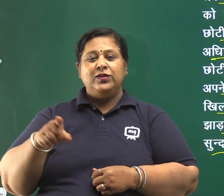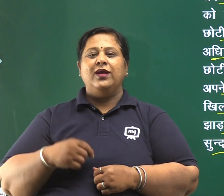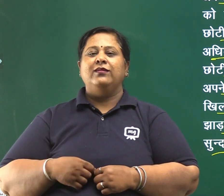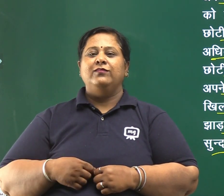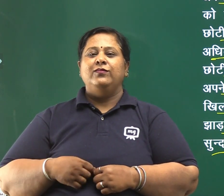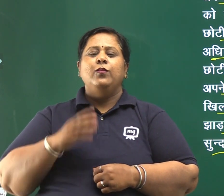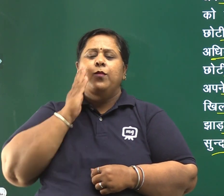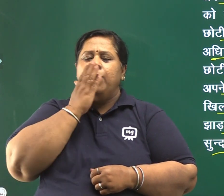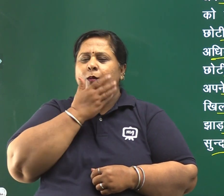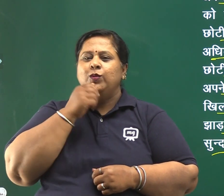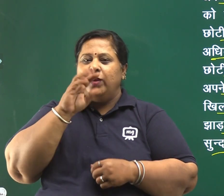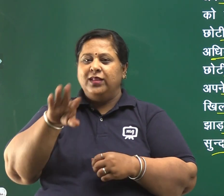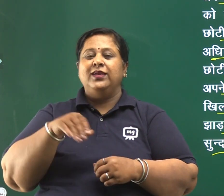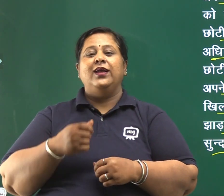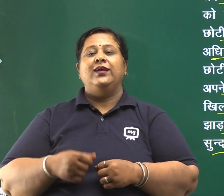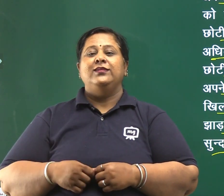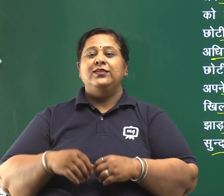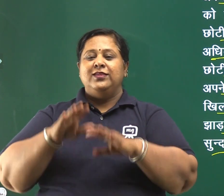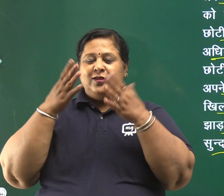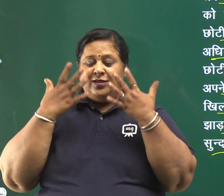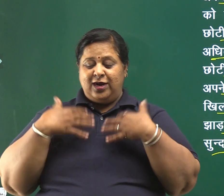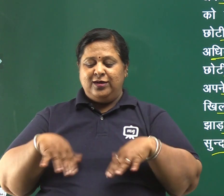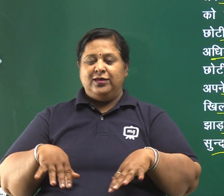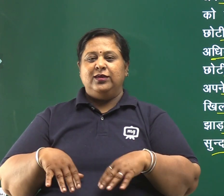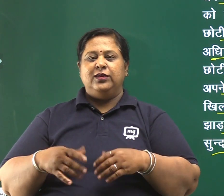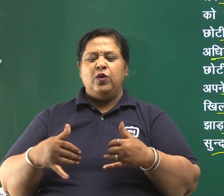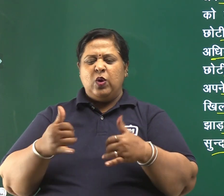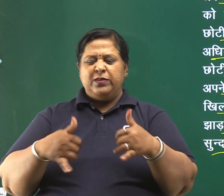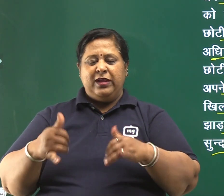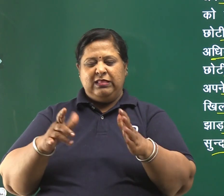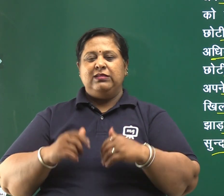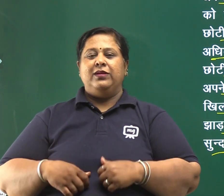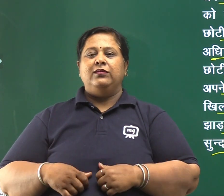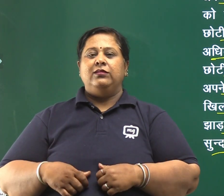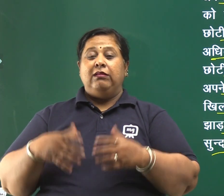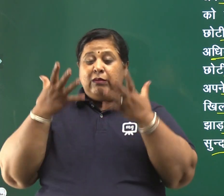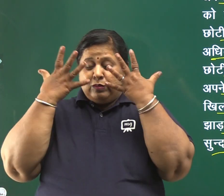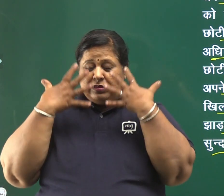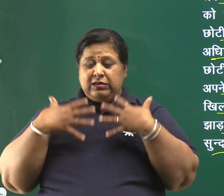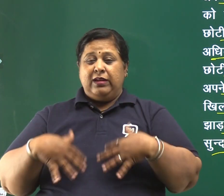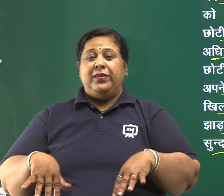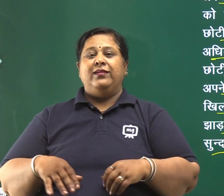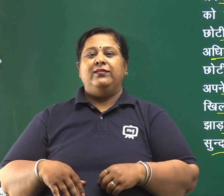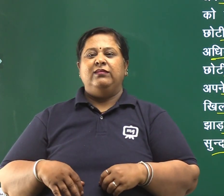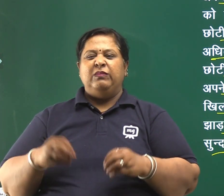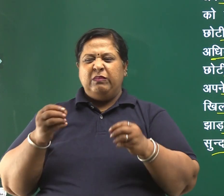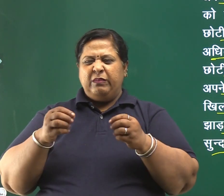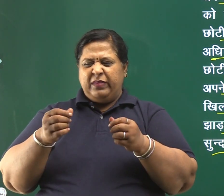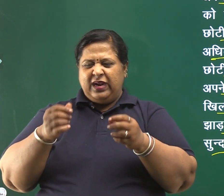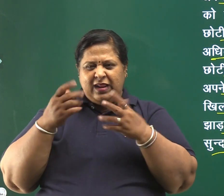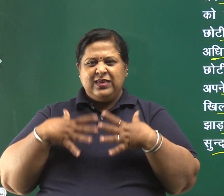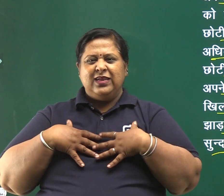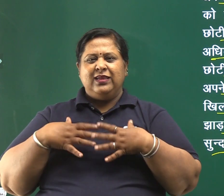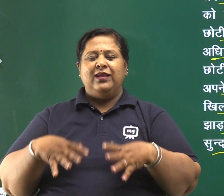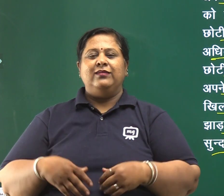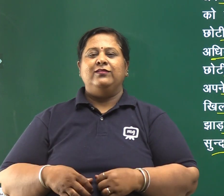उसका मुंह धुलाती है और जब खेलते समय उसके शरीर पर मिट्टी लग जाती